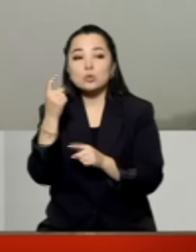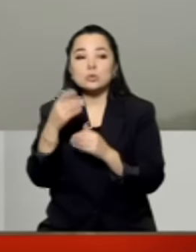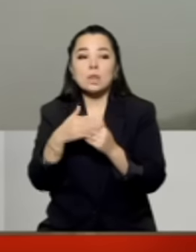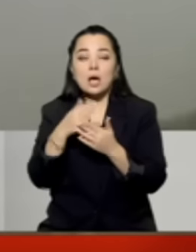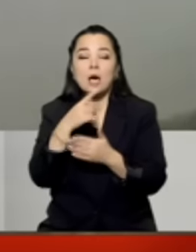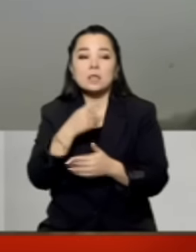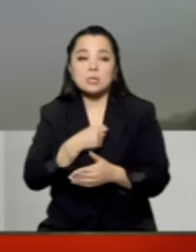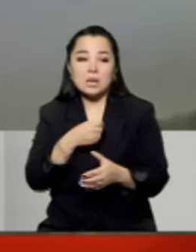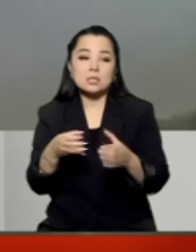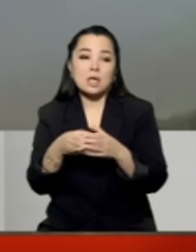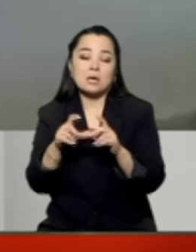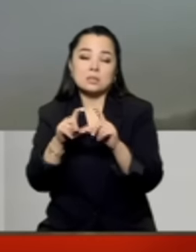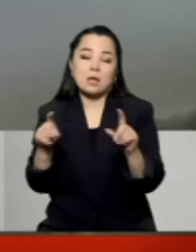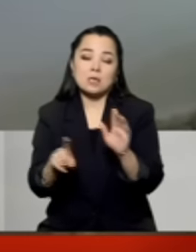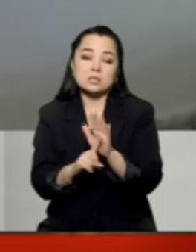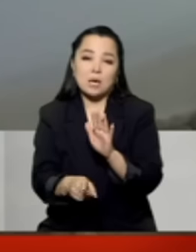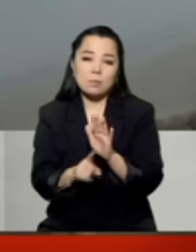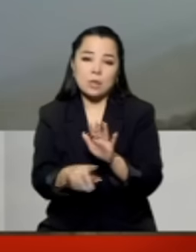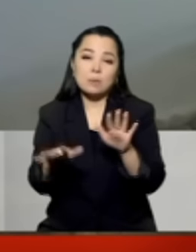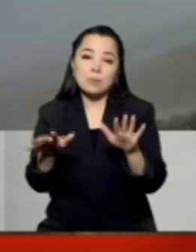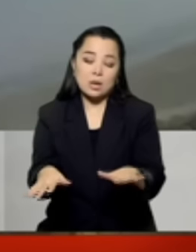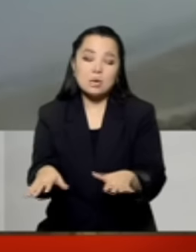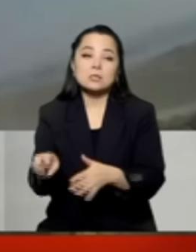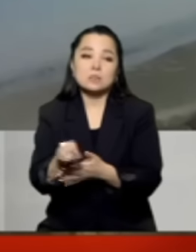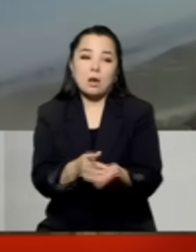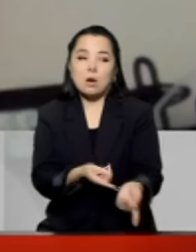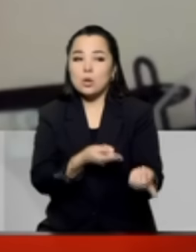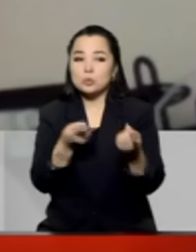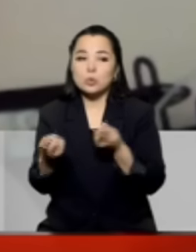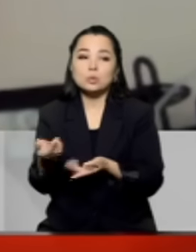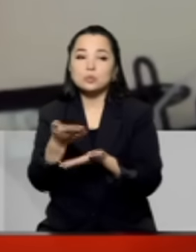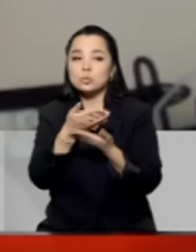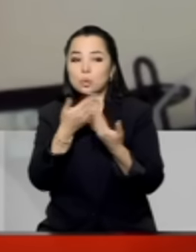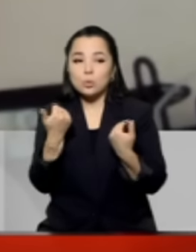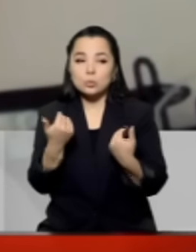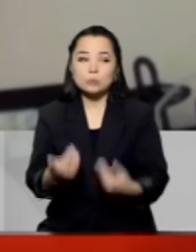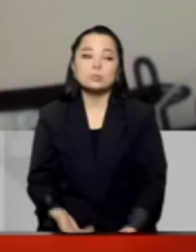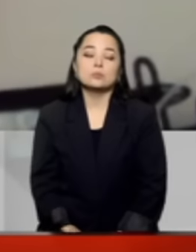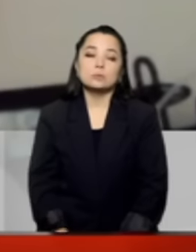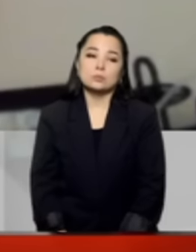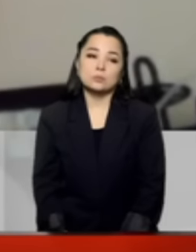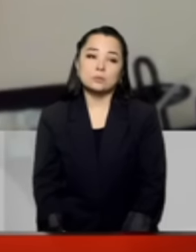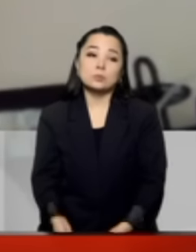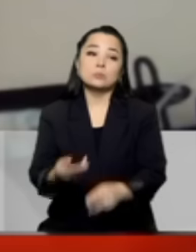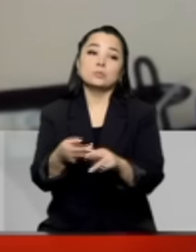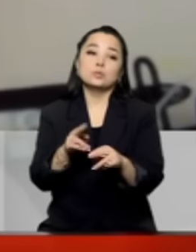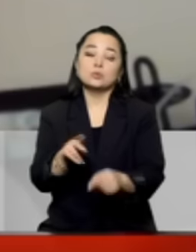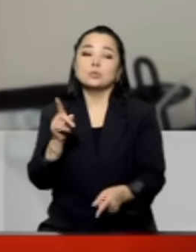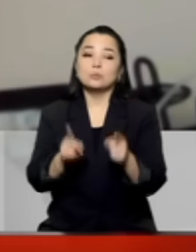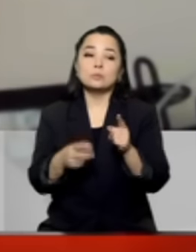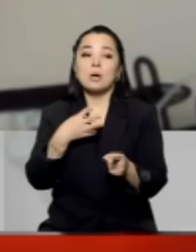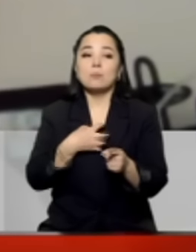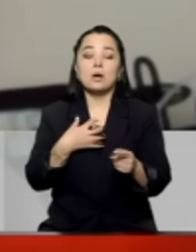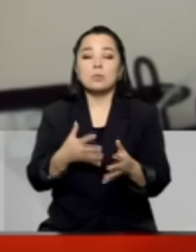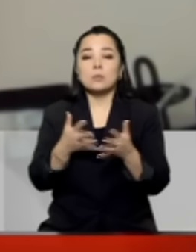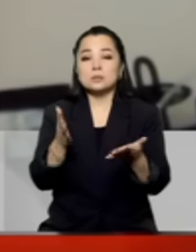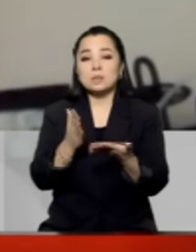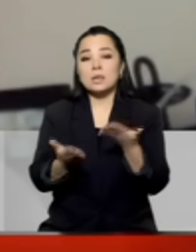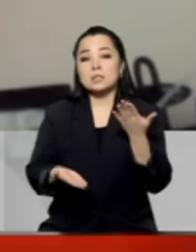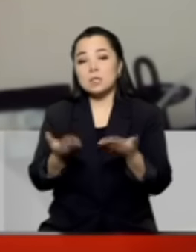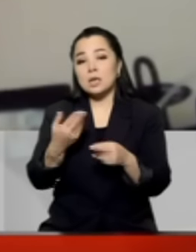әскери нысаны осы зымыран жететін жерден әлі әкетіле қойған жоқ. Бұның шын мәнінде маңызы зор. Егер